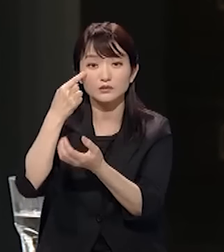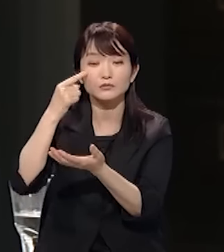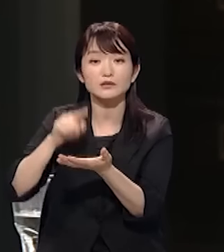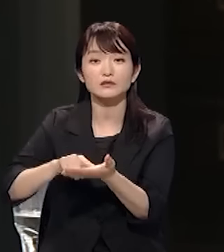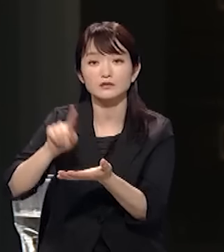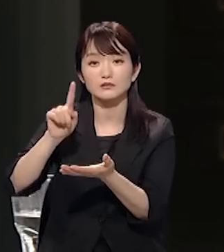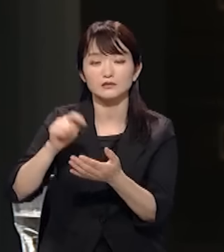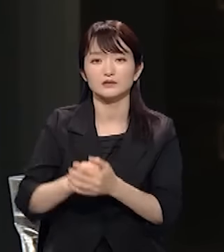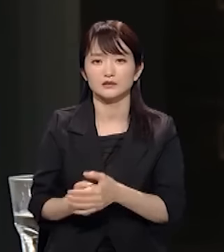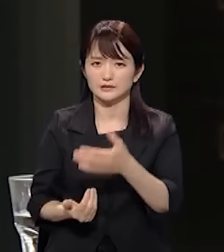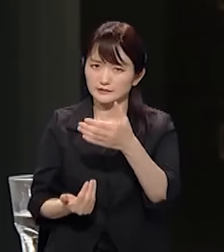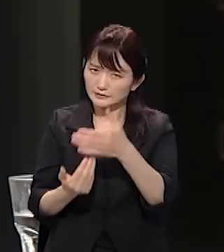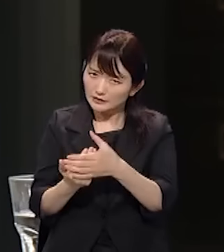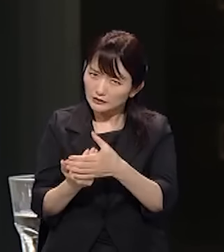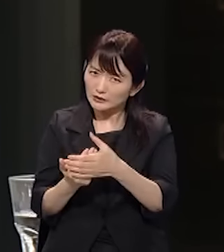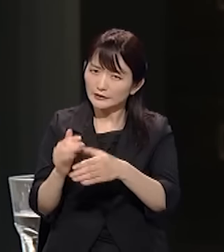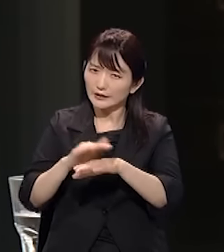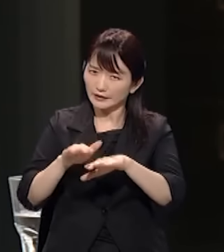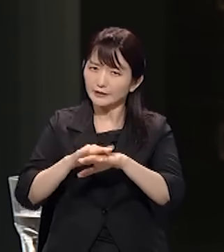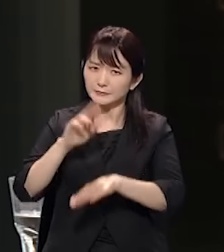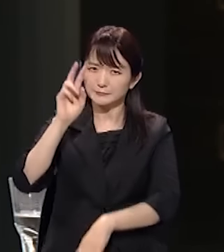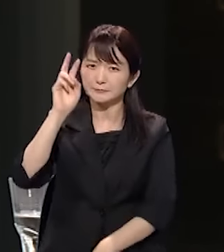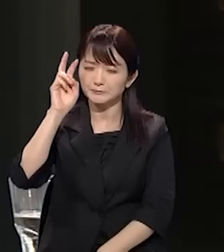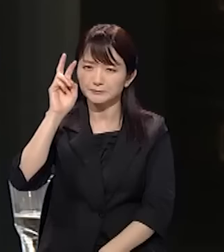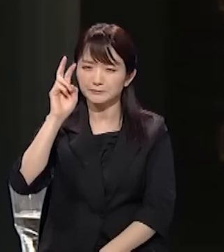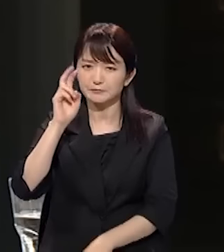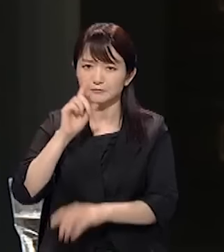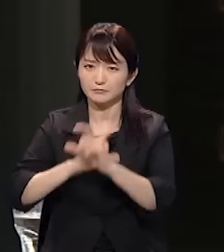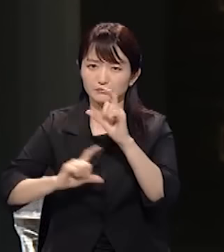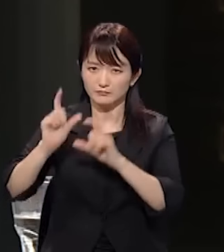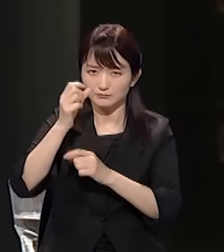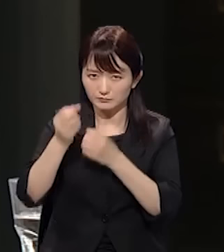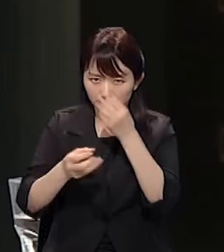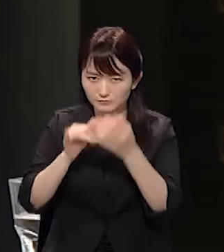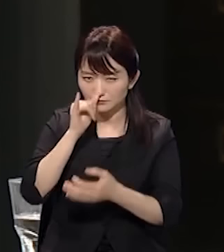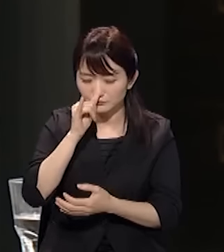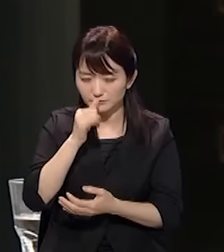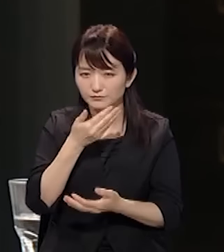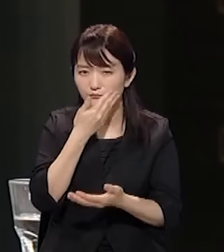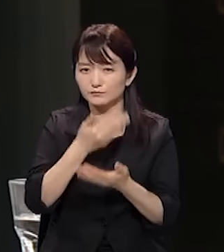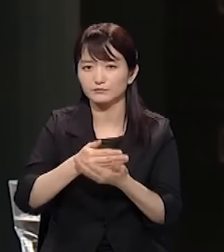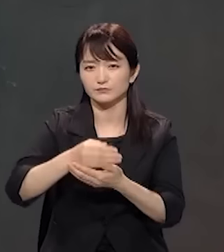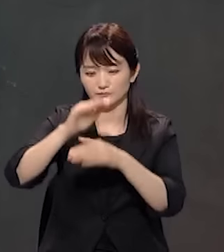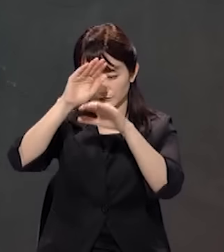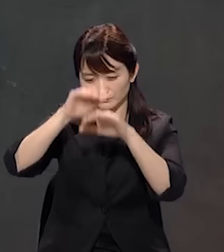어쩌면 사건에 실마리가 풀릴지도 모를 그런 추가 진술이 나왔는데 체크포인트